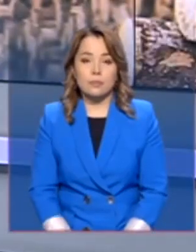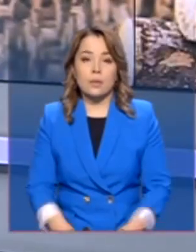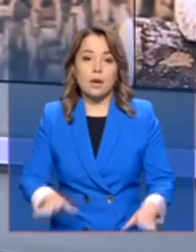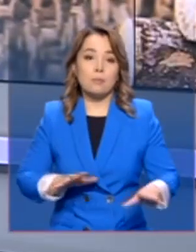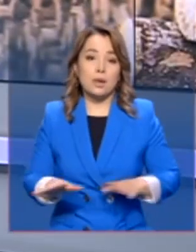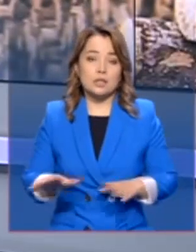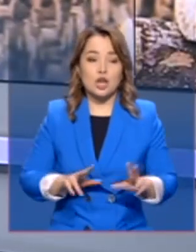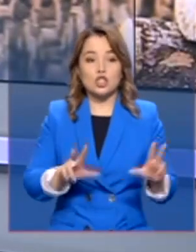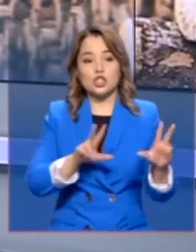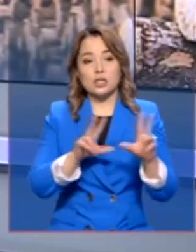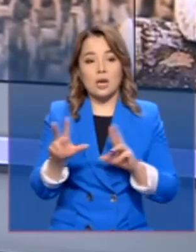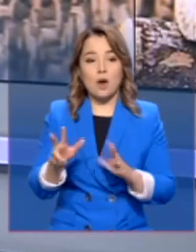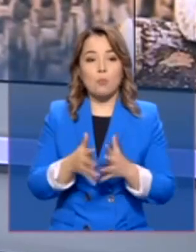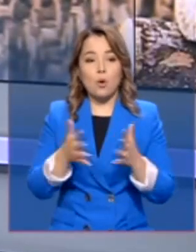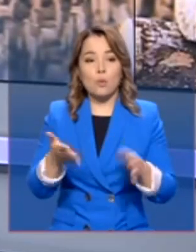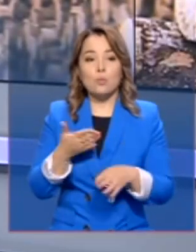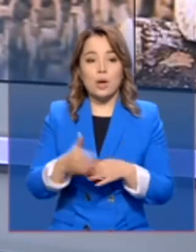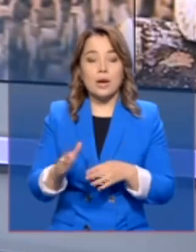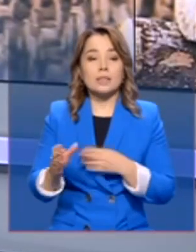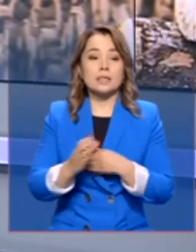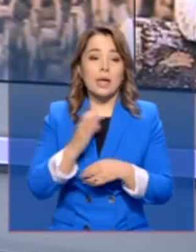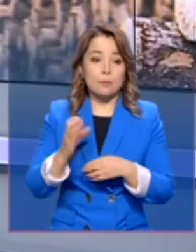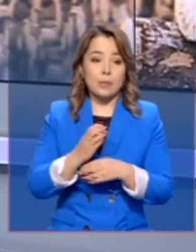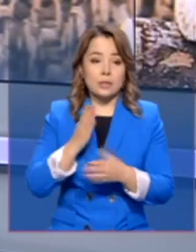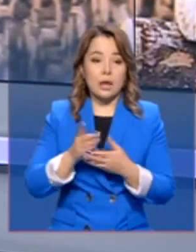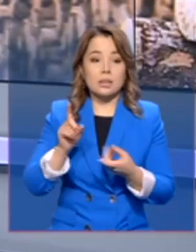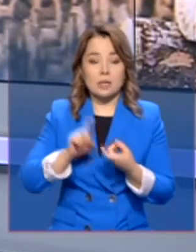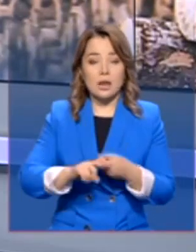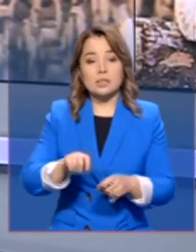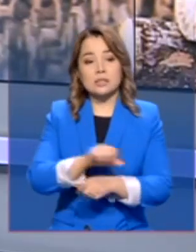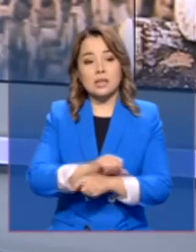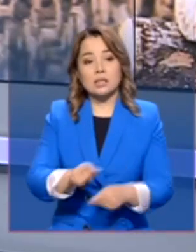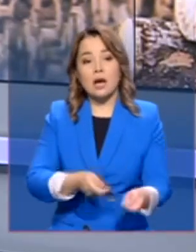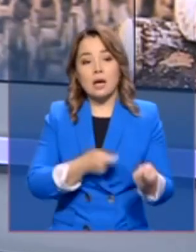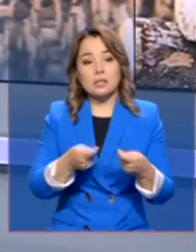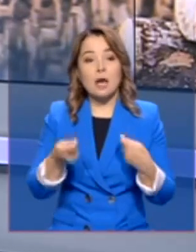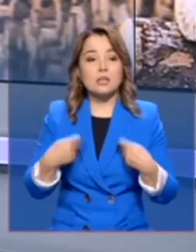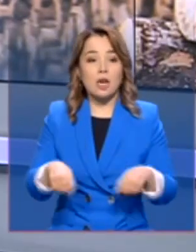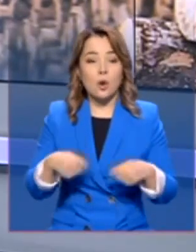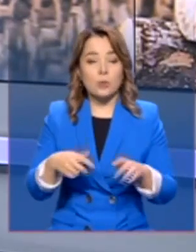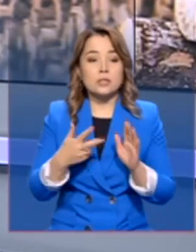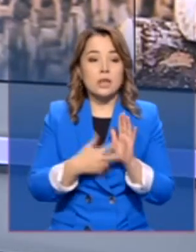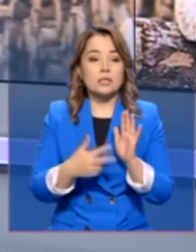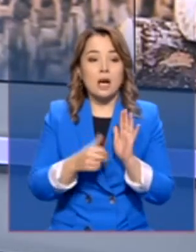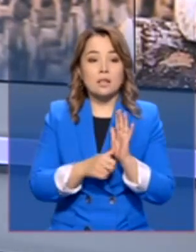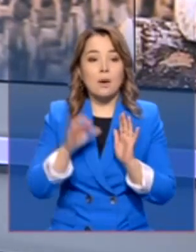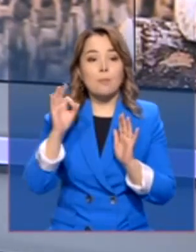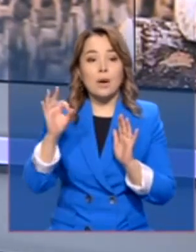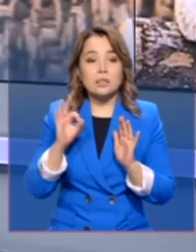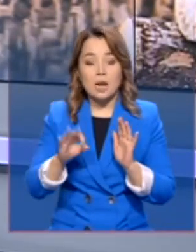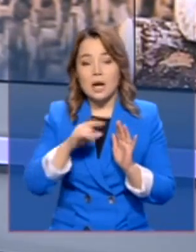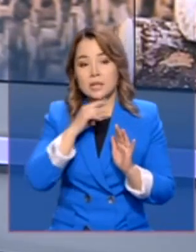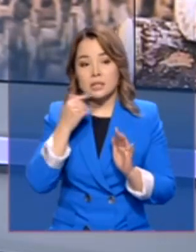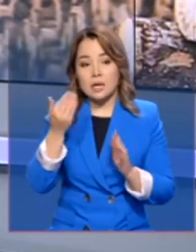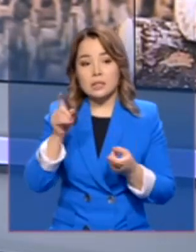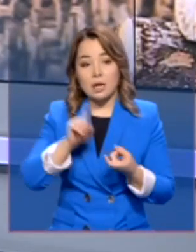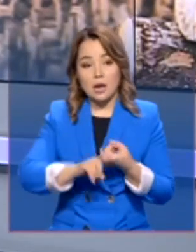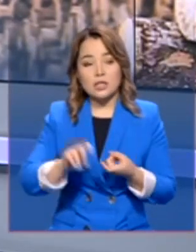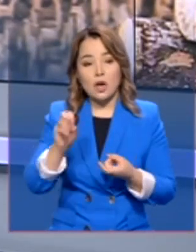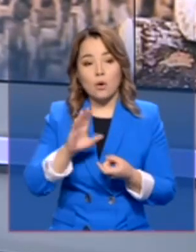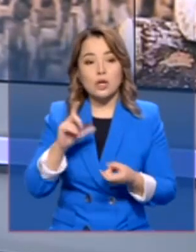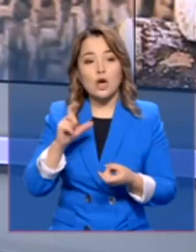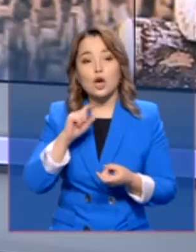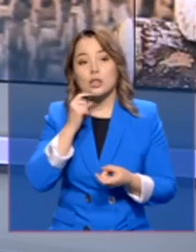Базардағы жиһаздың да басым бөлігі импорттық. Сырттан әкелінетін тауарлардың 86%-ы Ресейден.